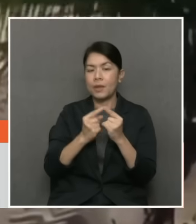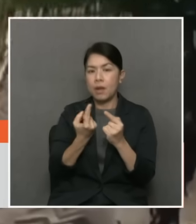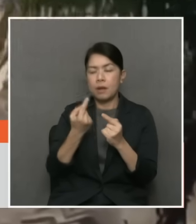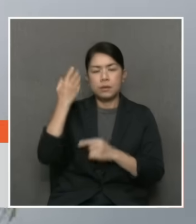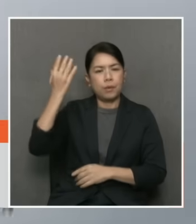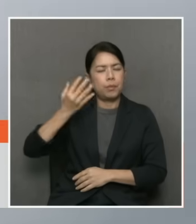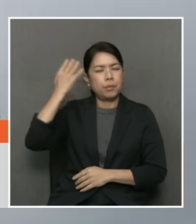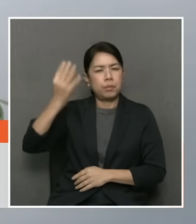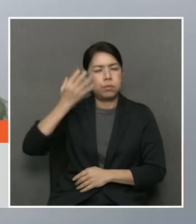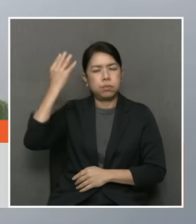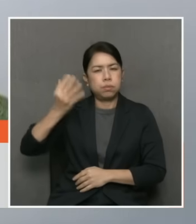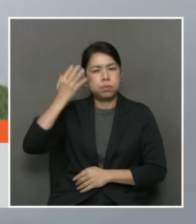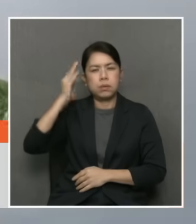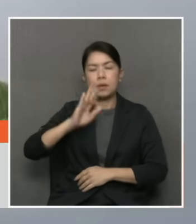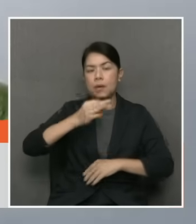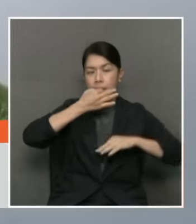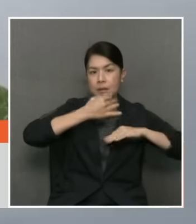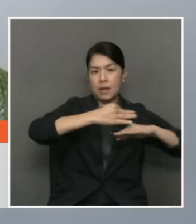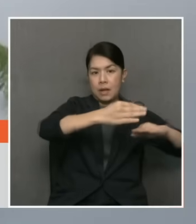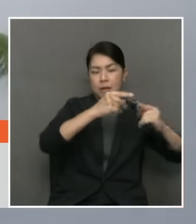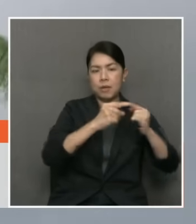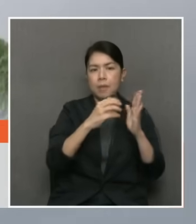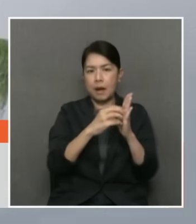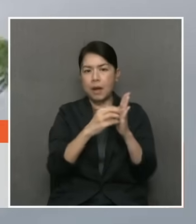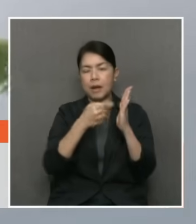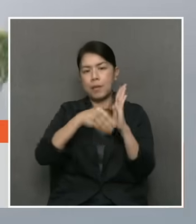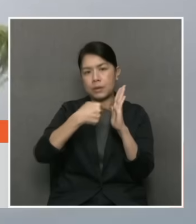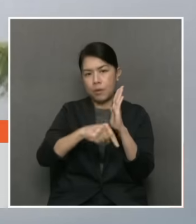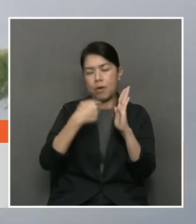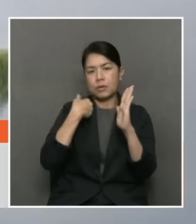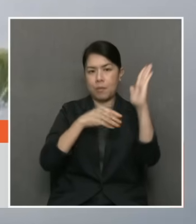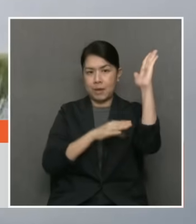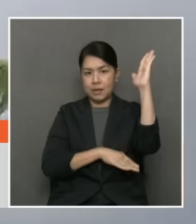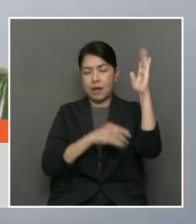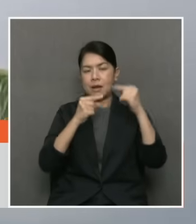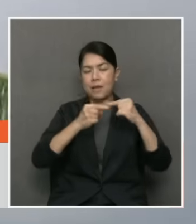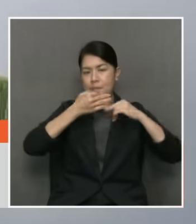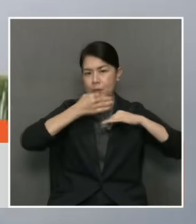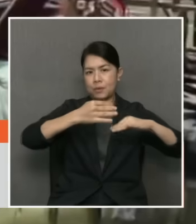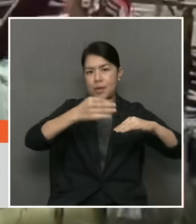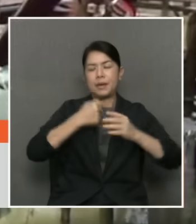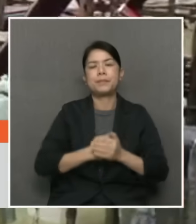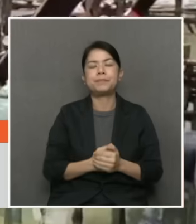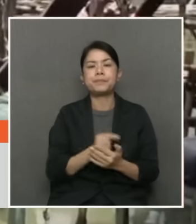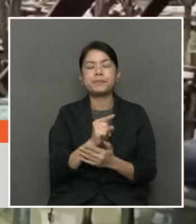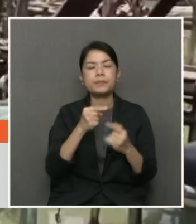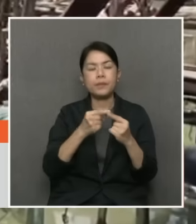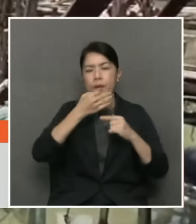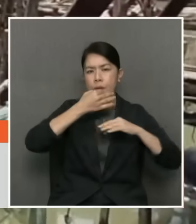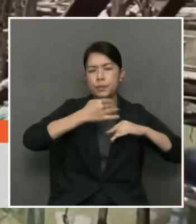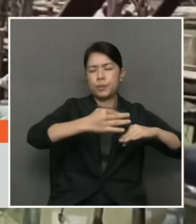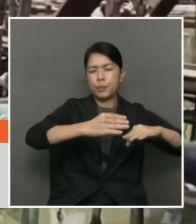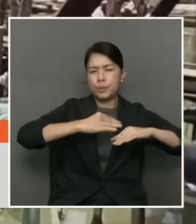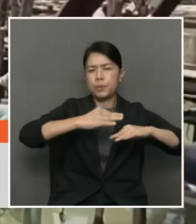พัดปกคลุมทะเลอันดามันภาคกลางภาคตะวันออกภาคใต้และอ่าวไทยสำหรับคลื่นลมบริเวณทะเล